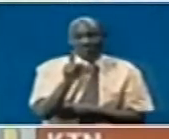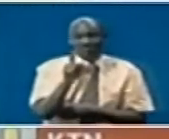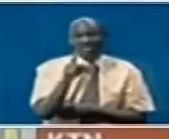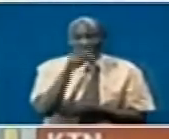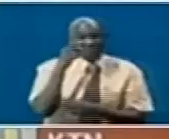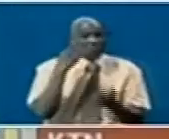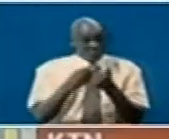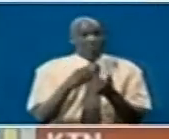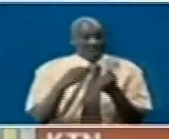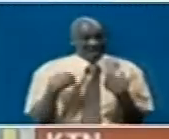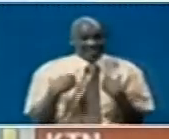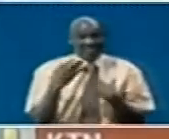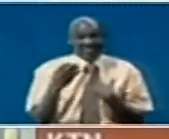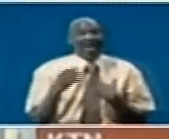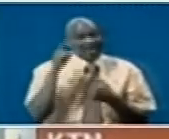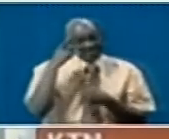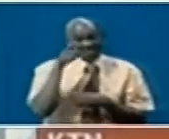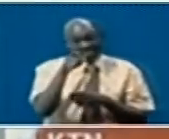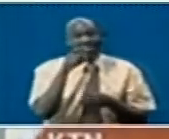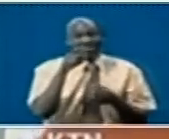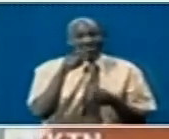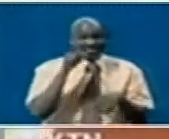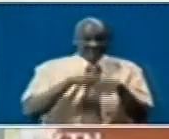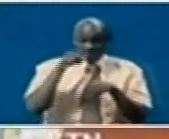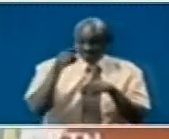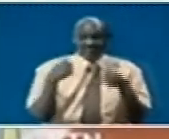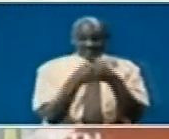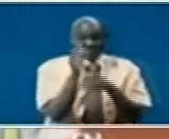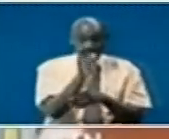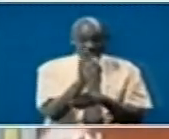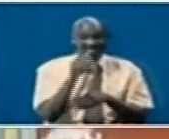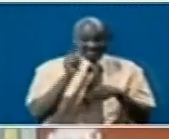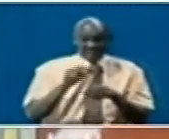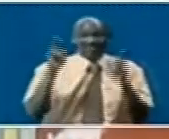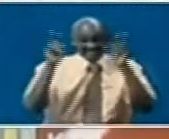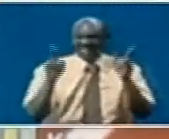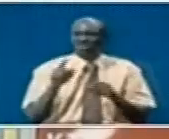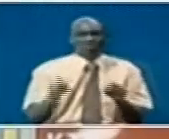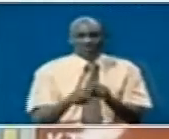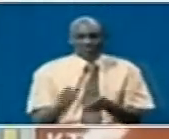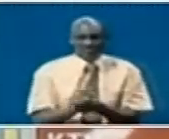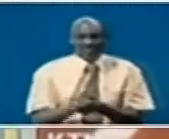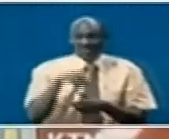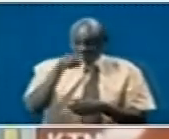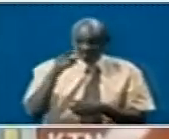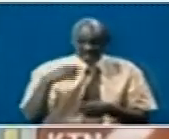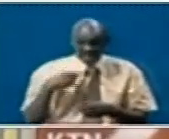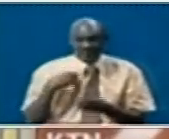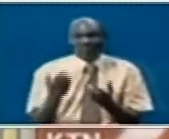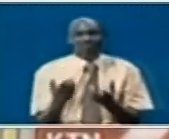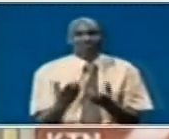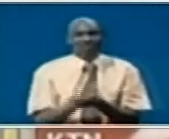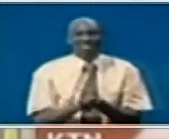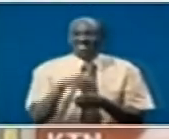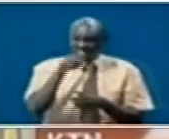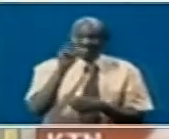ugumu kidogo, ndio nadhani kwa sababu kama mechi yao ikiwa kama international match bado walikuwa na stage fright kidogo.